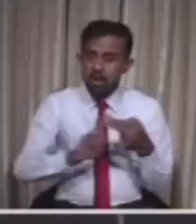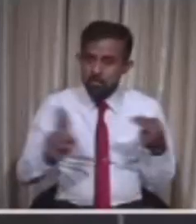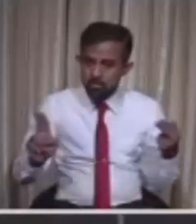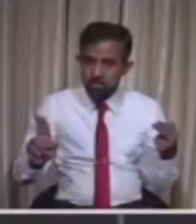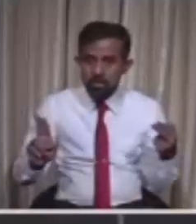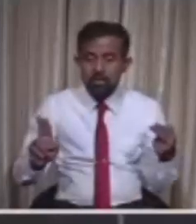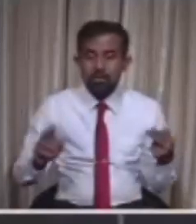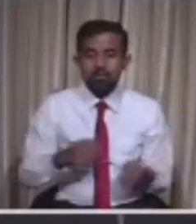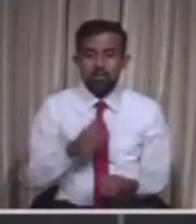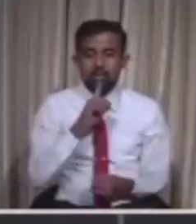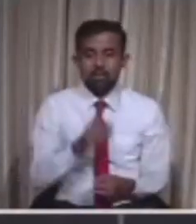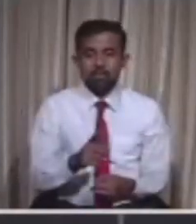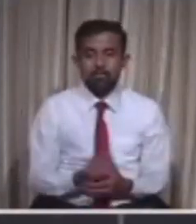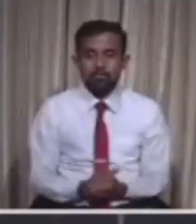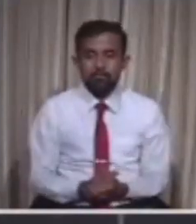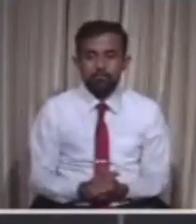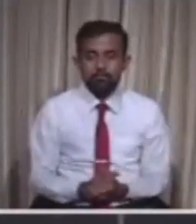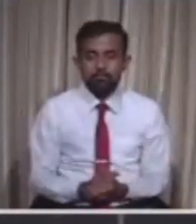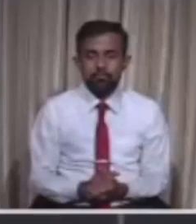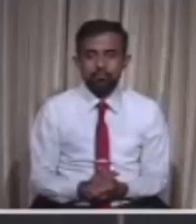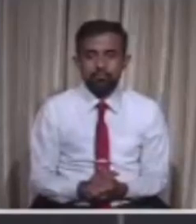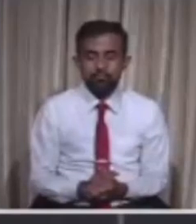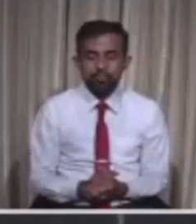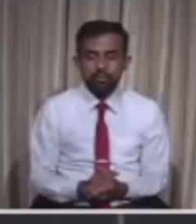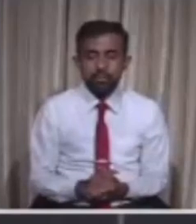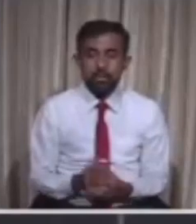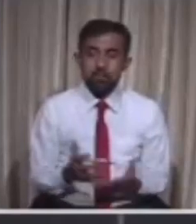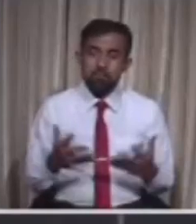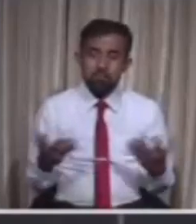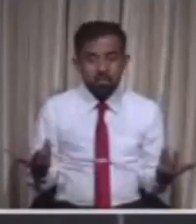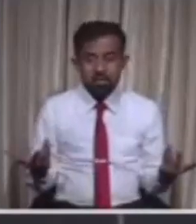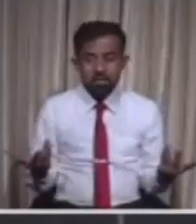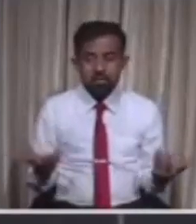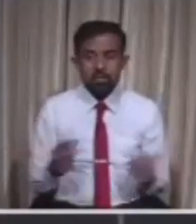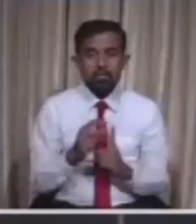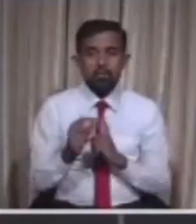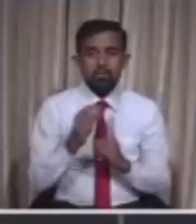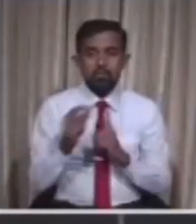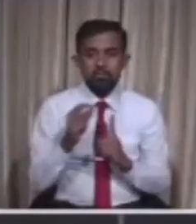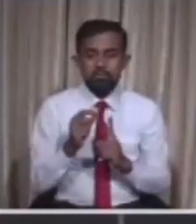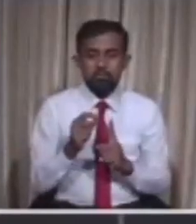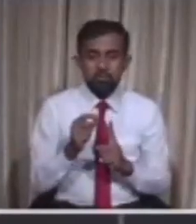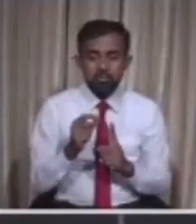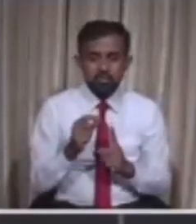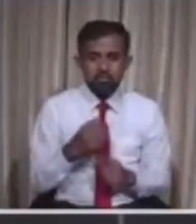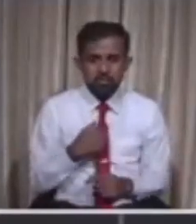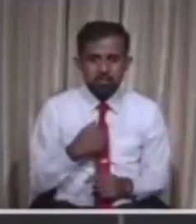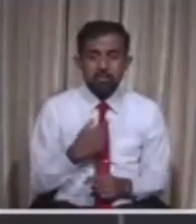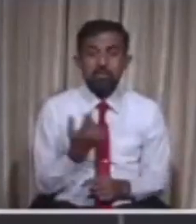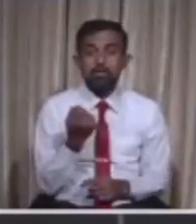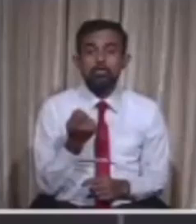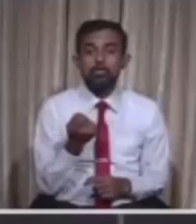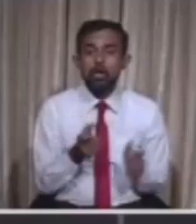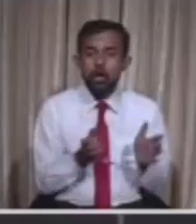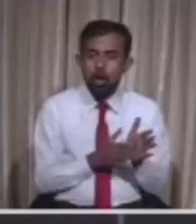ඇත්ත වශයෙන්ම ඉල්ලනවා ඒ නිසා හැබැයි බැරි වුණොත් පාර්ලිමේන්තුවේ මං විශ්වාස කරනවා මුදල් කාර්ක